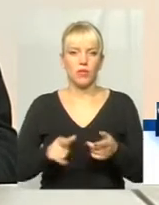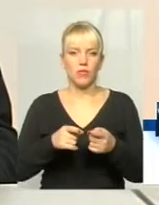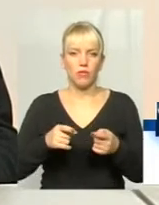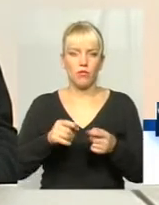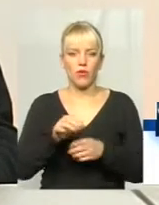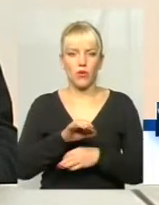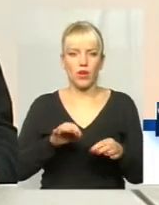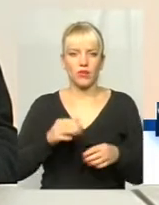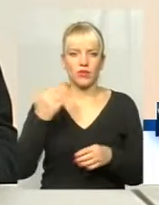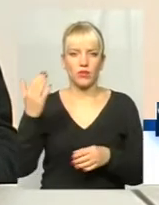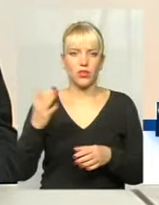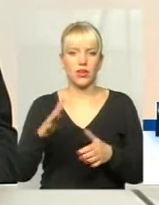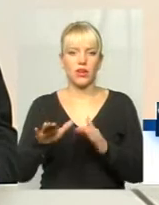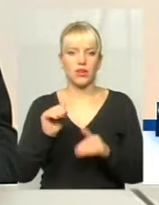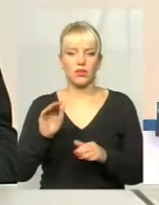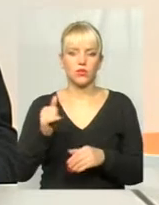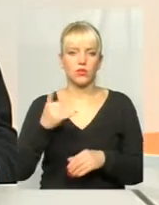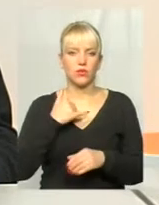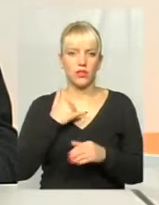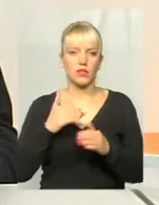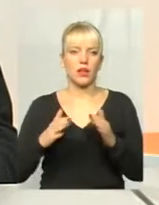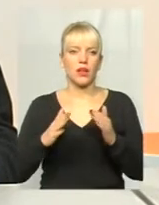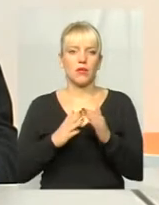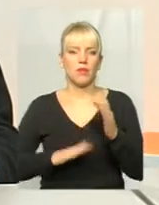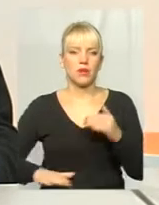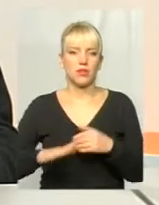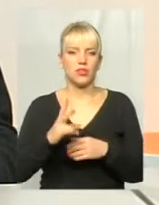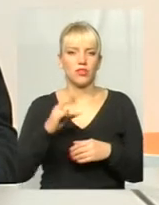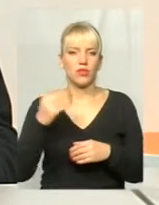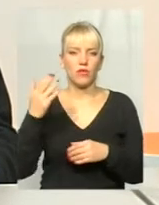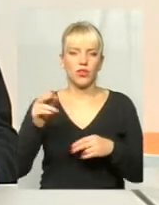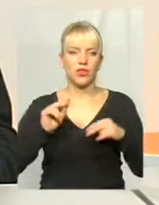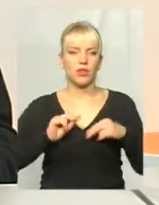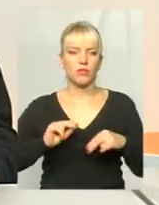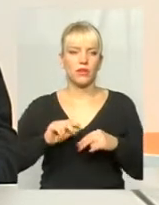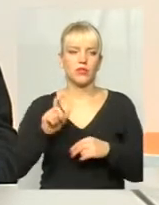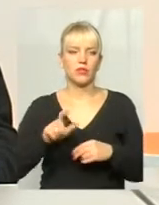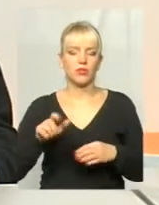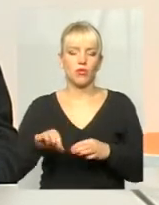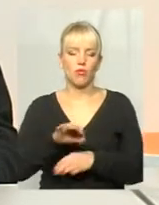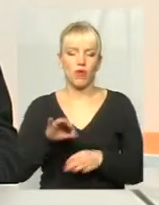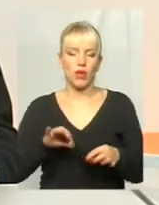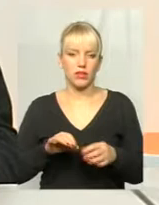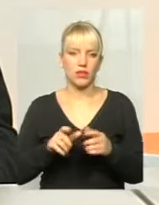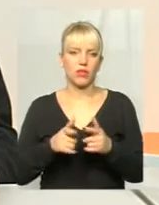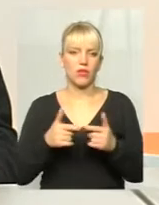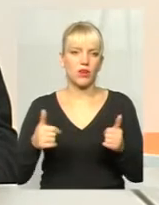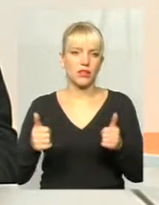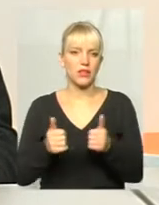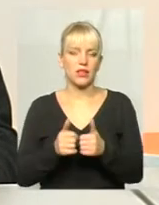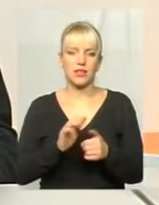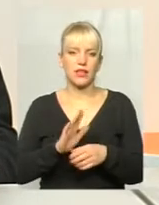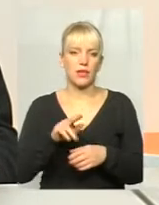Угу. Ну, орендують вони в нас приміщення, але вони працівники саме проєктної організації, а не ПАТ «Хмельницьгаз».